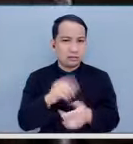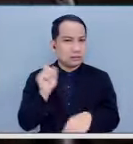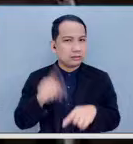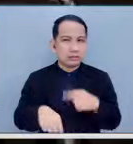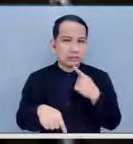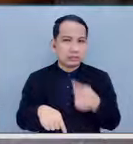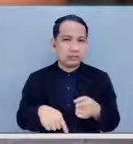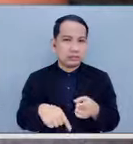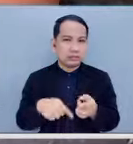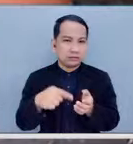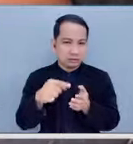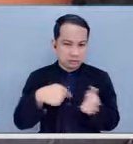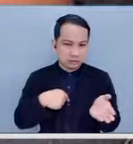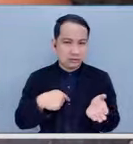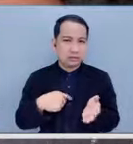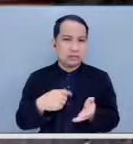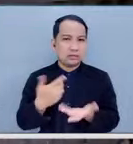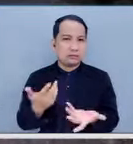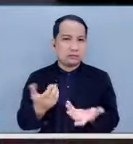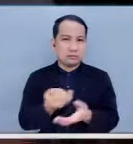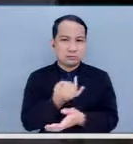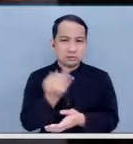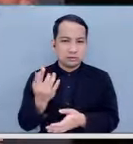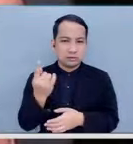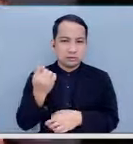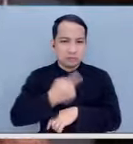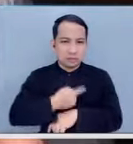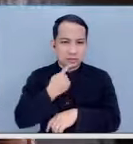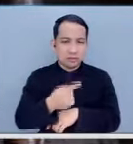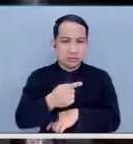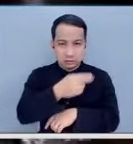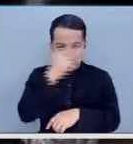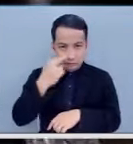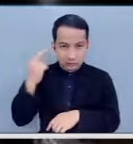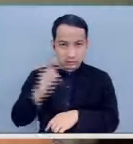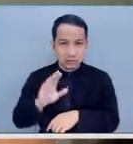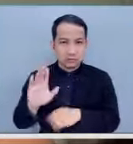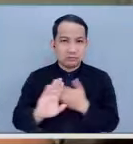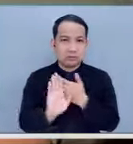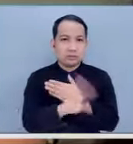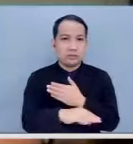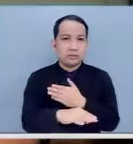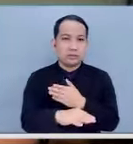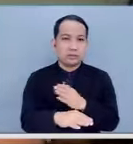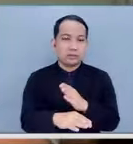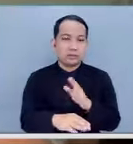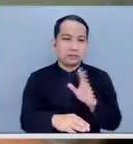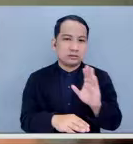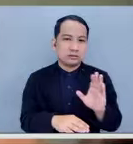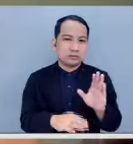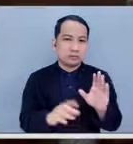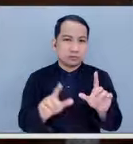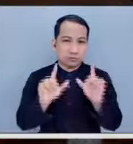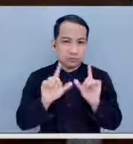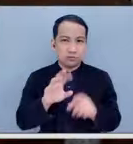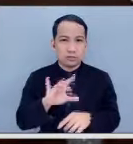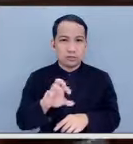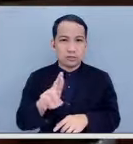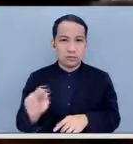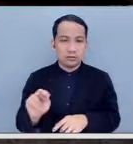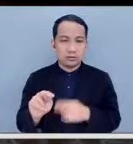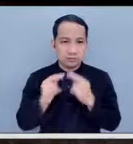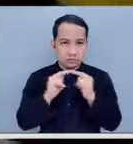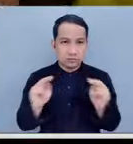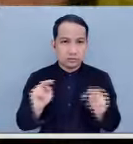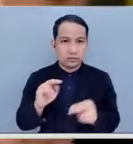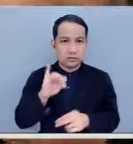binayaran. Nakatakdang dalhin ang suspect sa Rizal para sa kanyang return of warrant. Nagbabalita mula sa frontline.